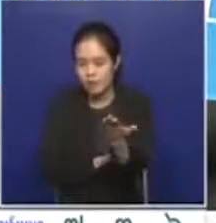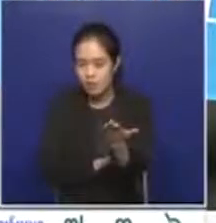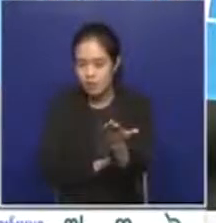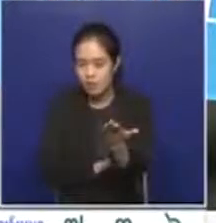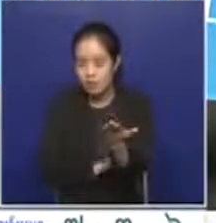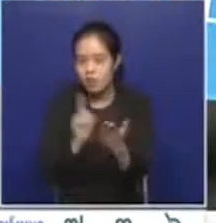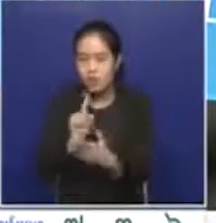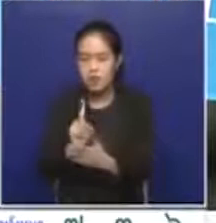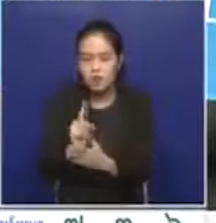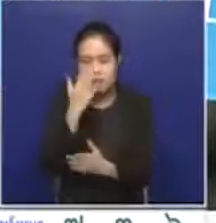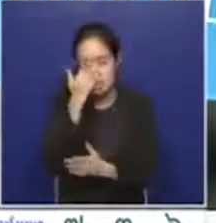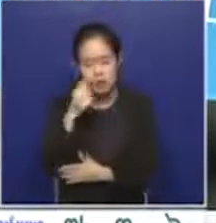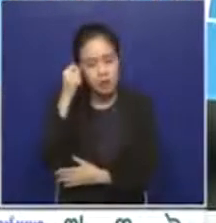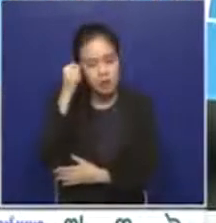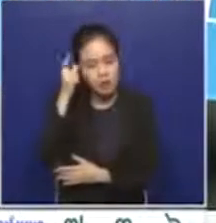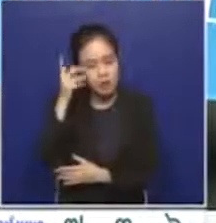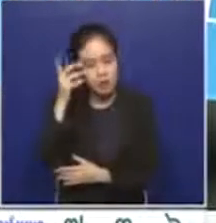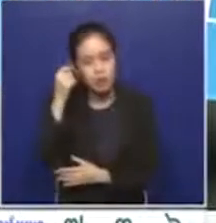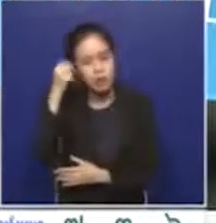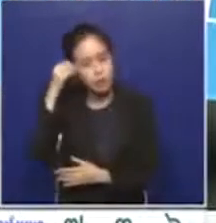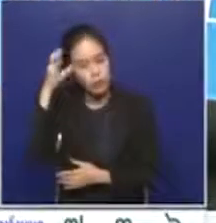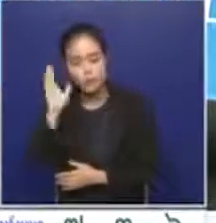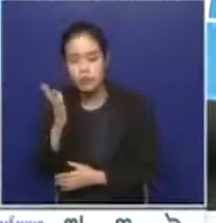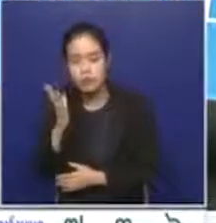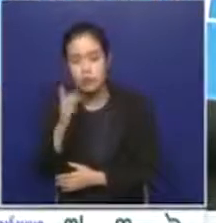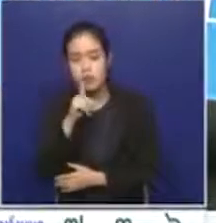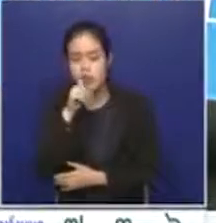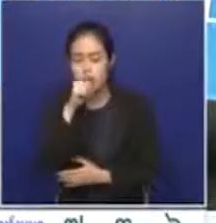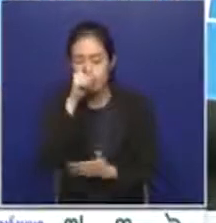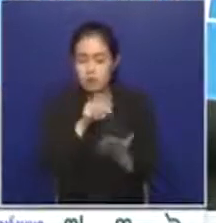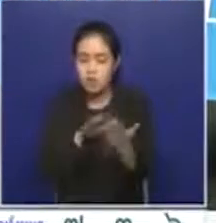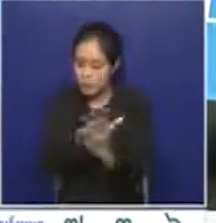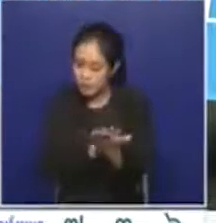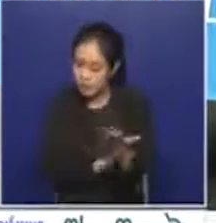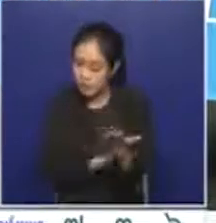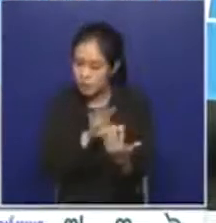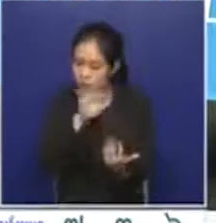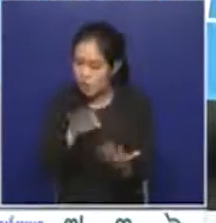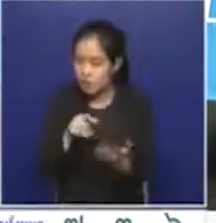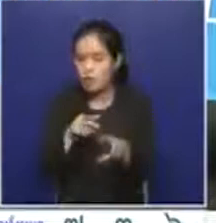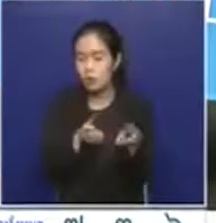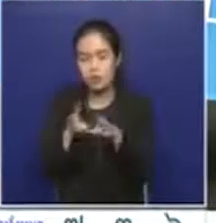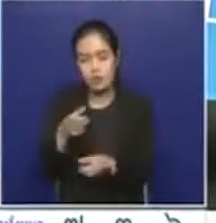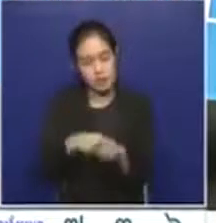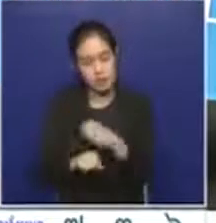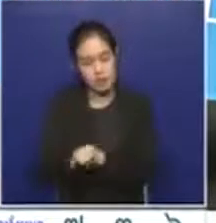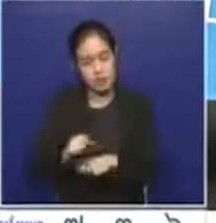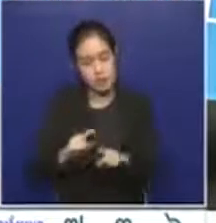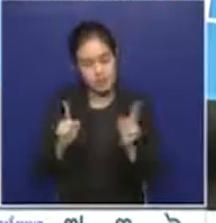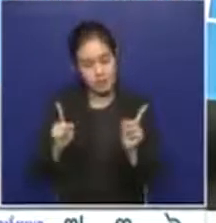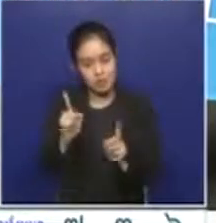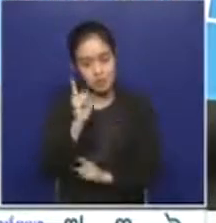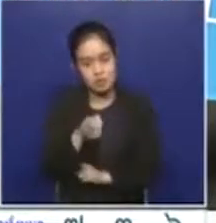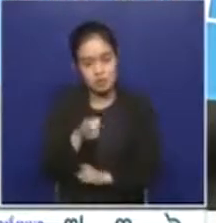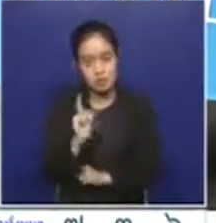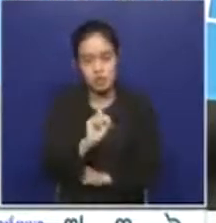ไทยไปอยู่ที่ไหนมา20กว่าปีทำไมเราถึงไม่เข้าสาเหตุก็เป็นเพราะประเทศไทยเราเลือกใช้กลไกหนึ่งนั่นคือ